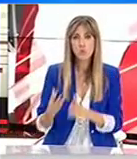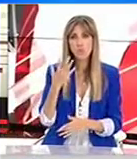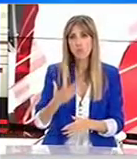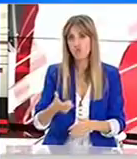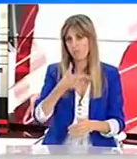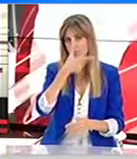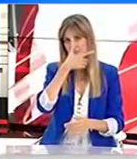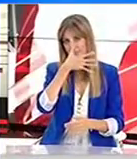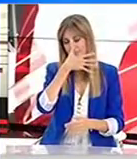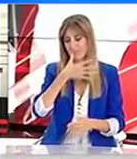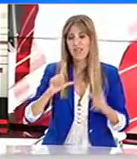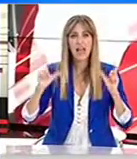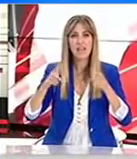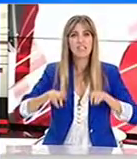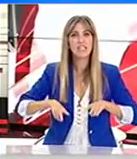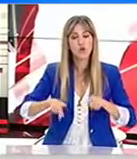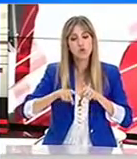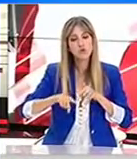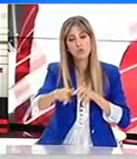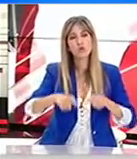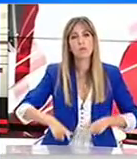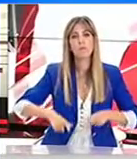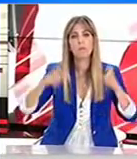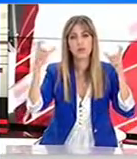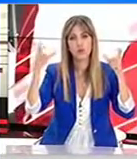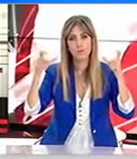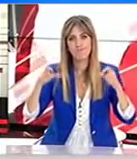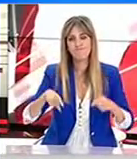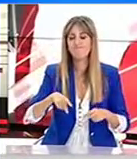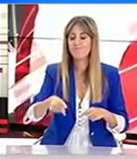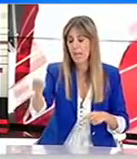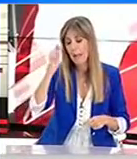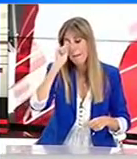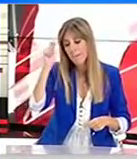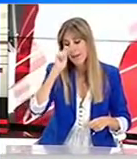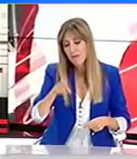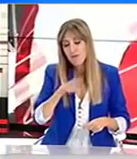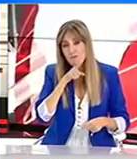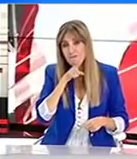Το Πάτρα Πύργος, εντάξει, είναι λίγο σαν το γεωφύρι της Σάρτας.